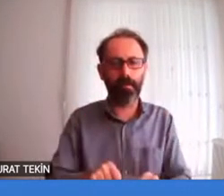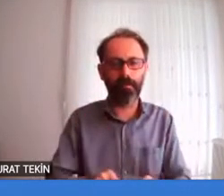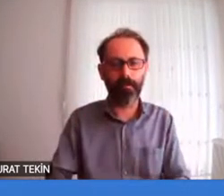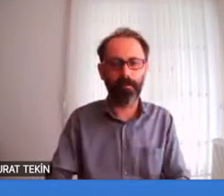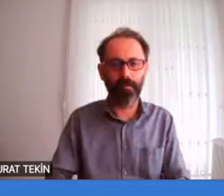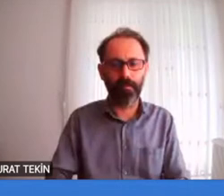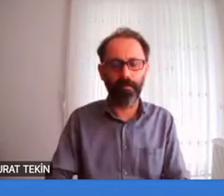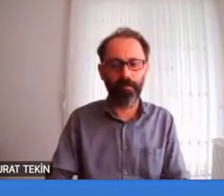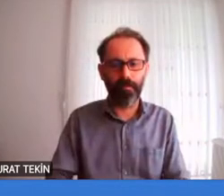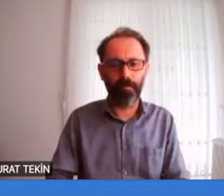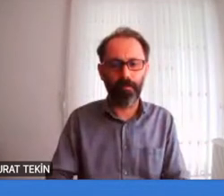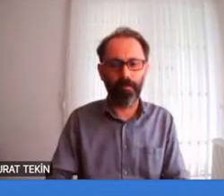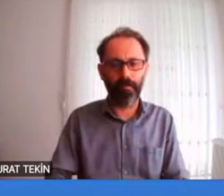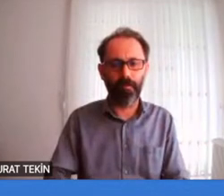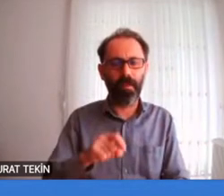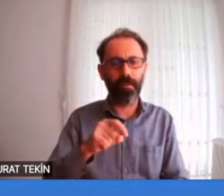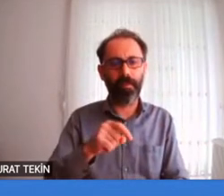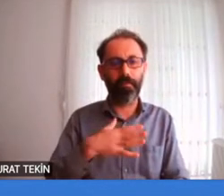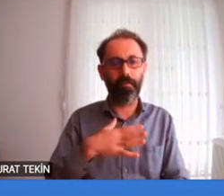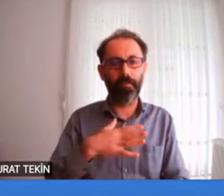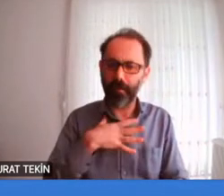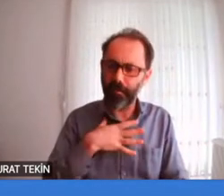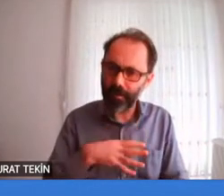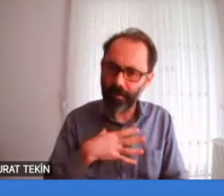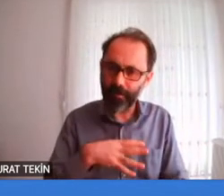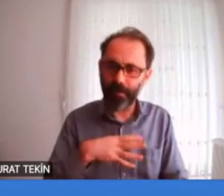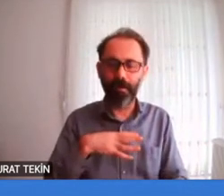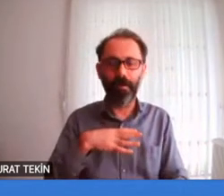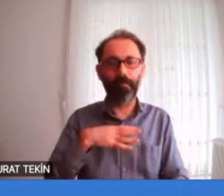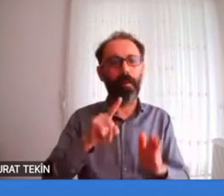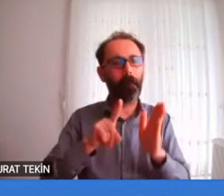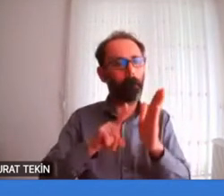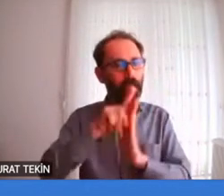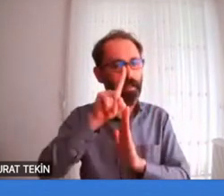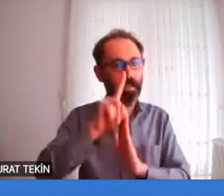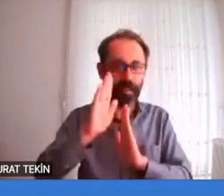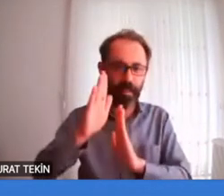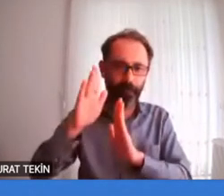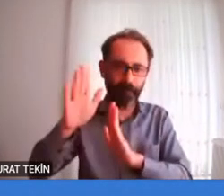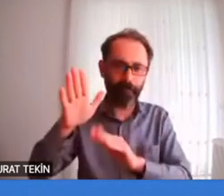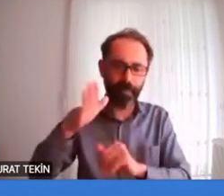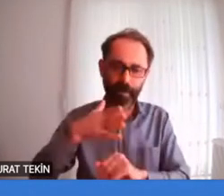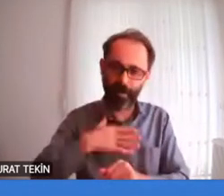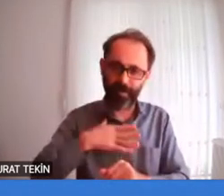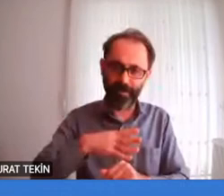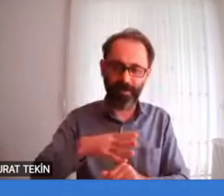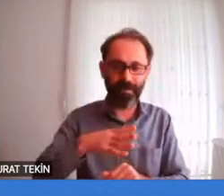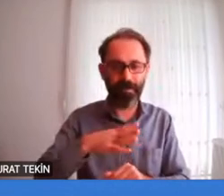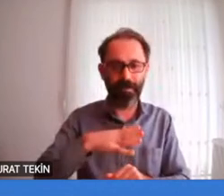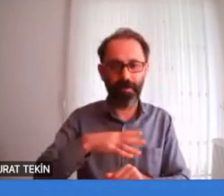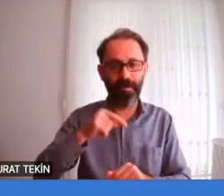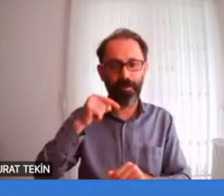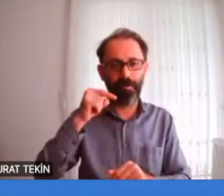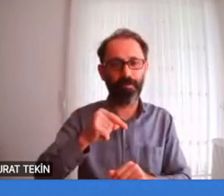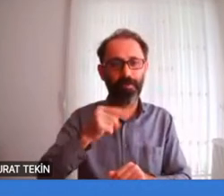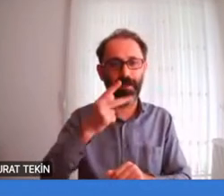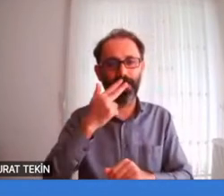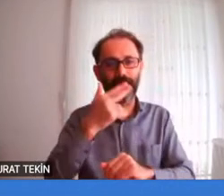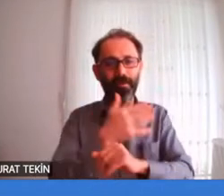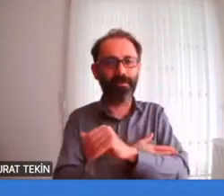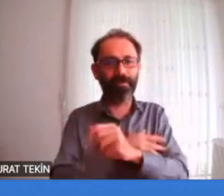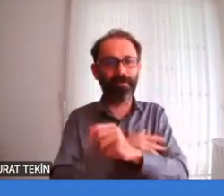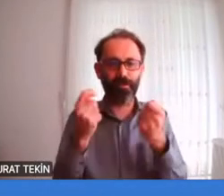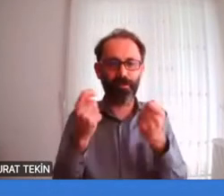takımda. Umuyorum sizlere daha çok böyle başarılarınızla gündem oluşturacağız. O yüzden burada çalışmaya devam ediyoruz. Teşekkürler.